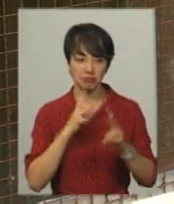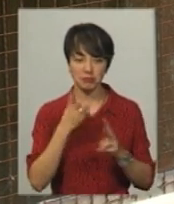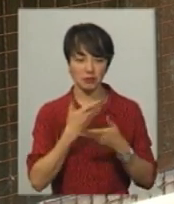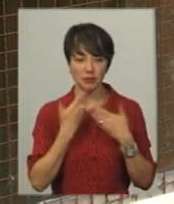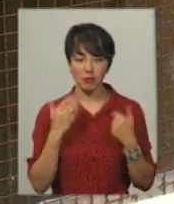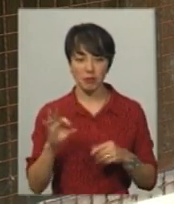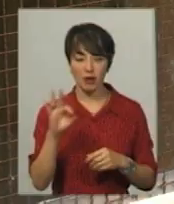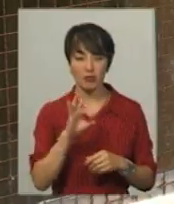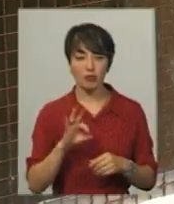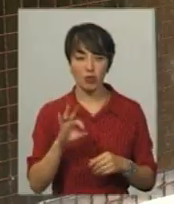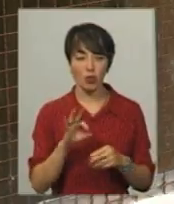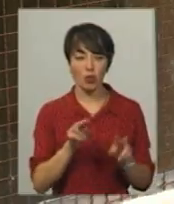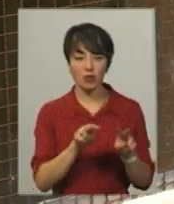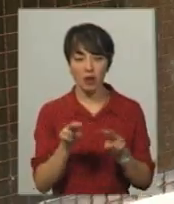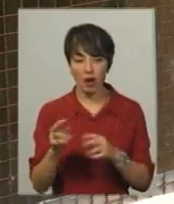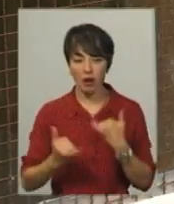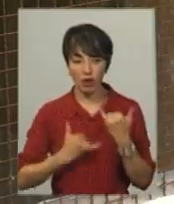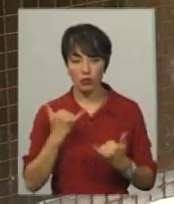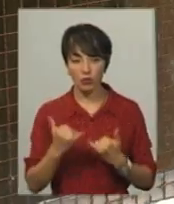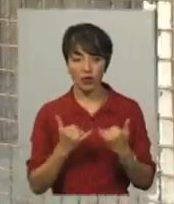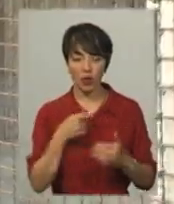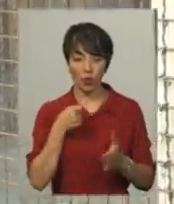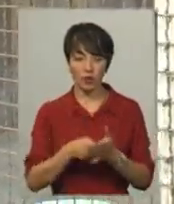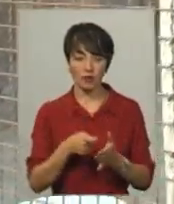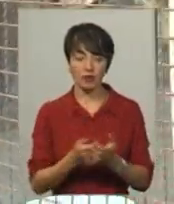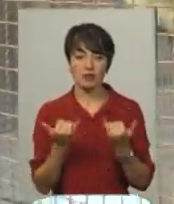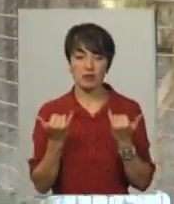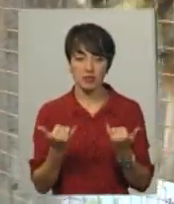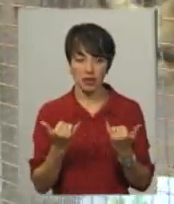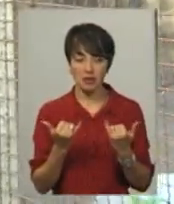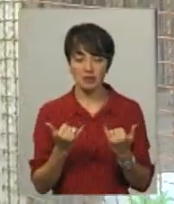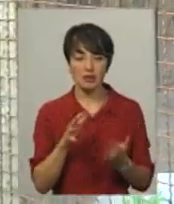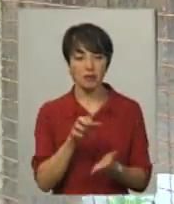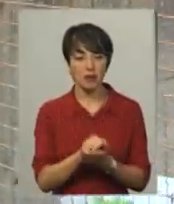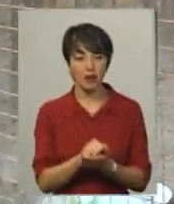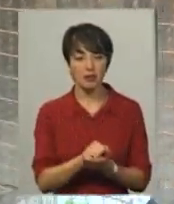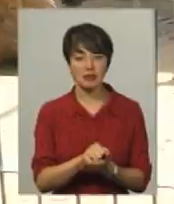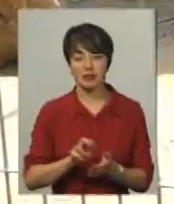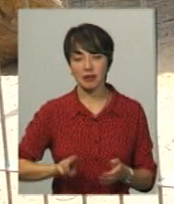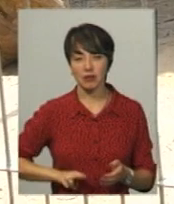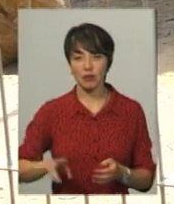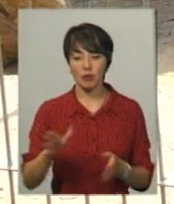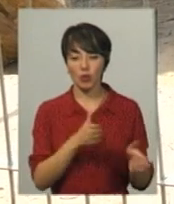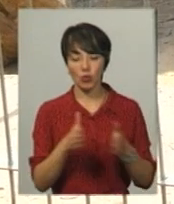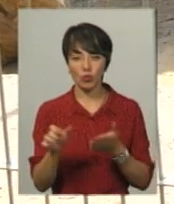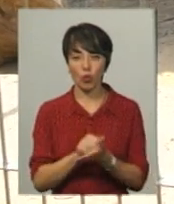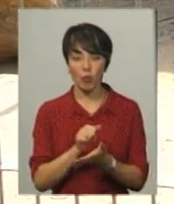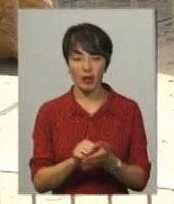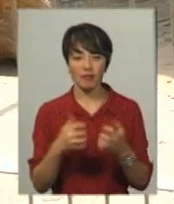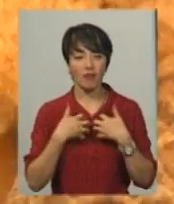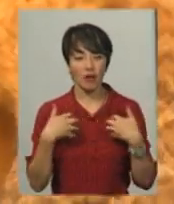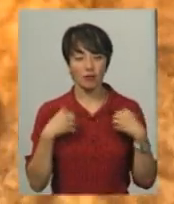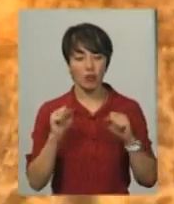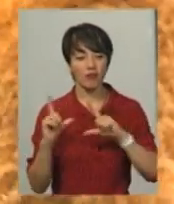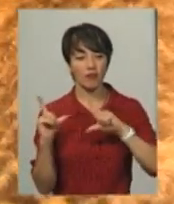щодо нагляду за тваринами та годівлі. Зараз Сергій Пальохін займається підготовкою усіх необхідних документів, аби тварини